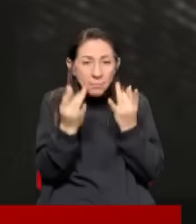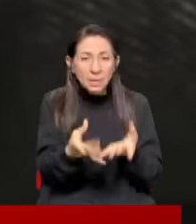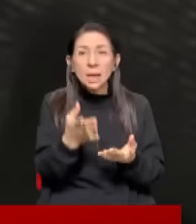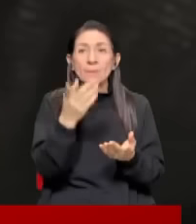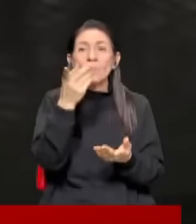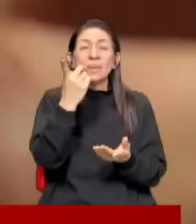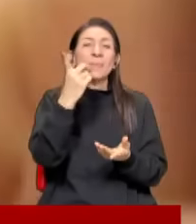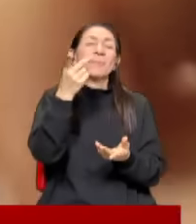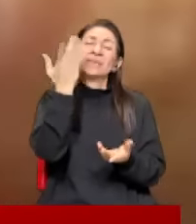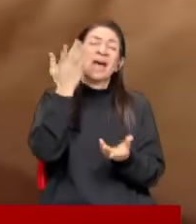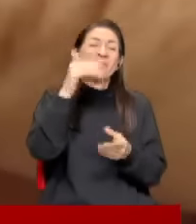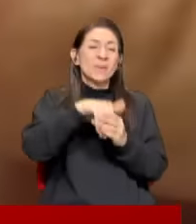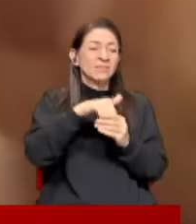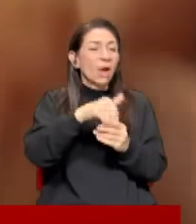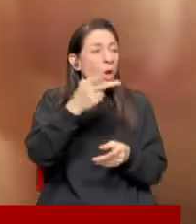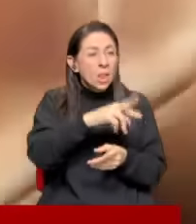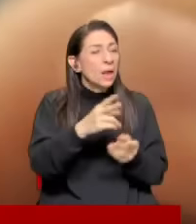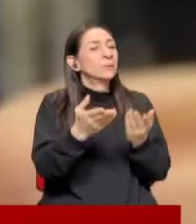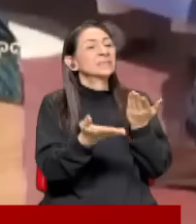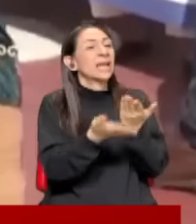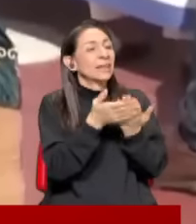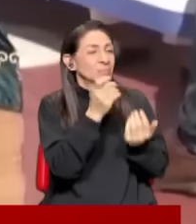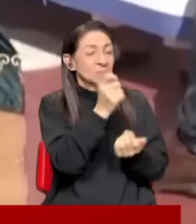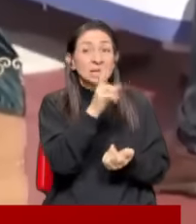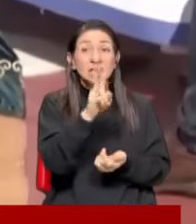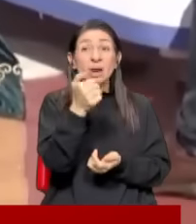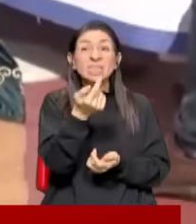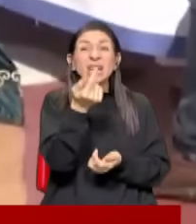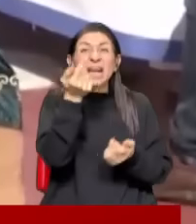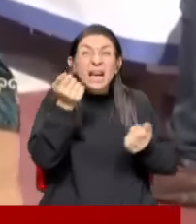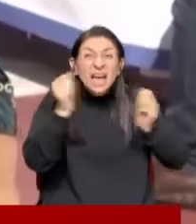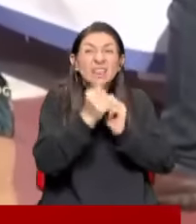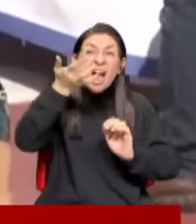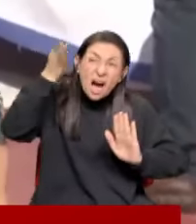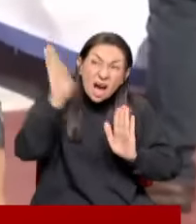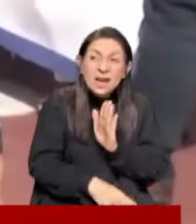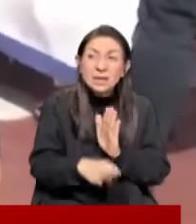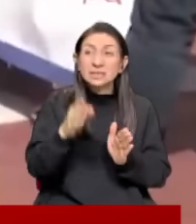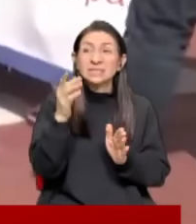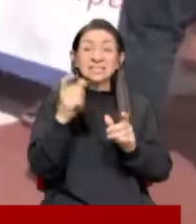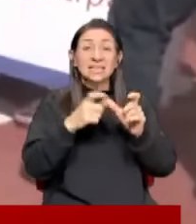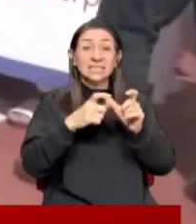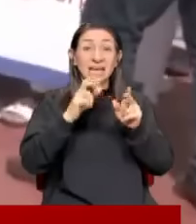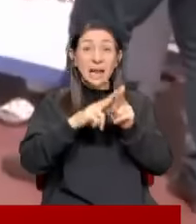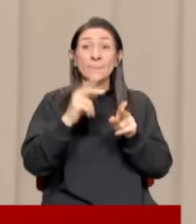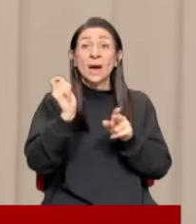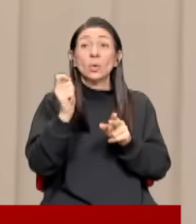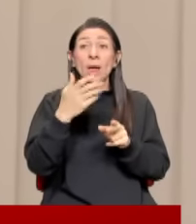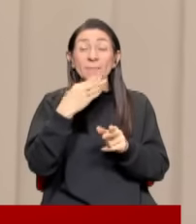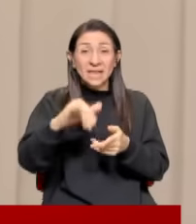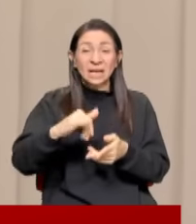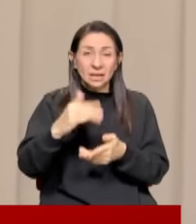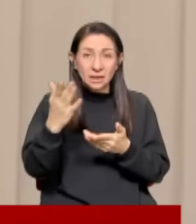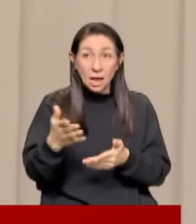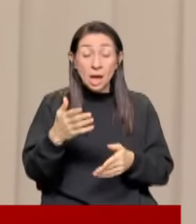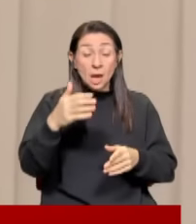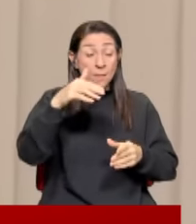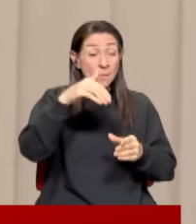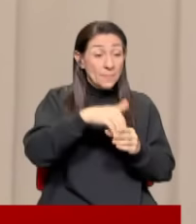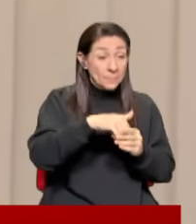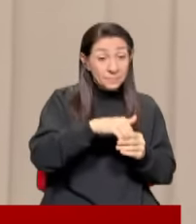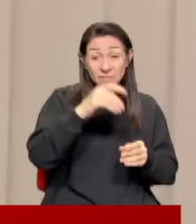bir milletvekilinin yakınlarına ödenen paradan 26 kat daha az para ödeniyor SSK Bağkur emeklisinin yakınlarına. Asil ile vekil